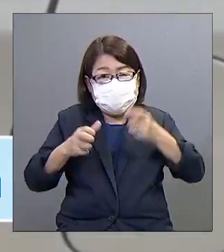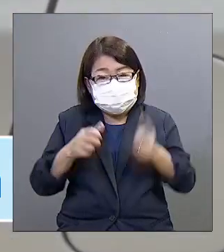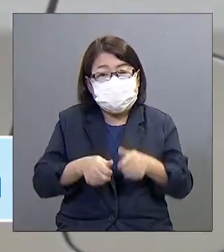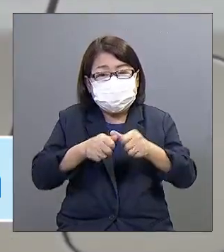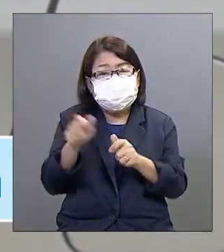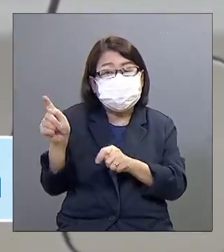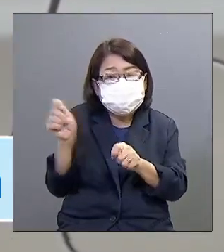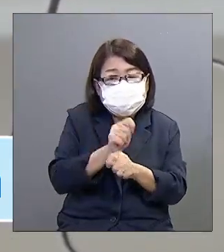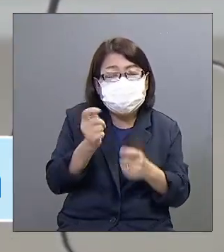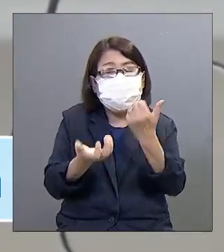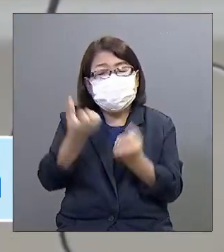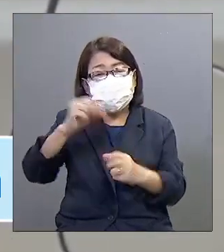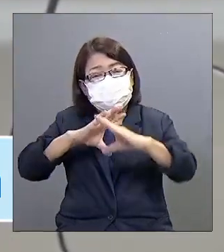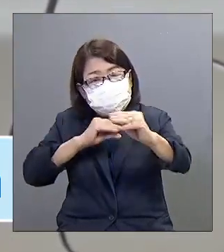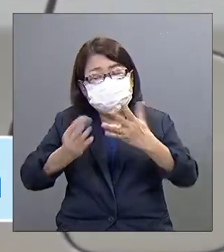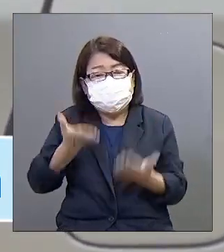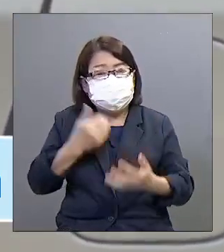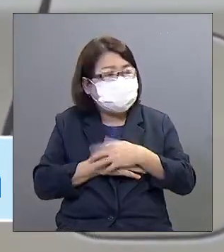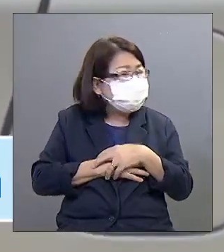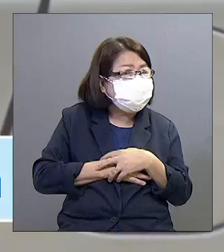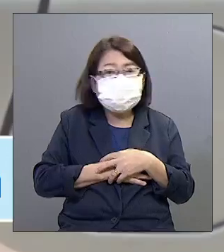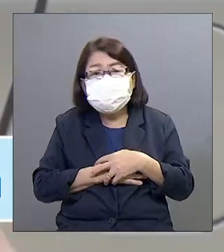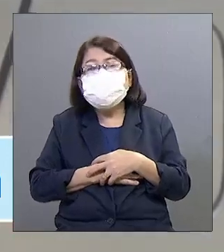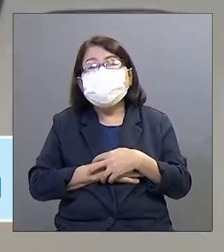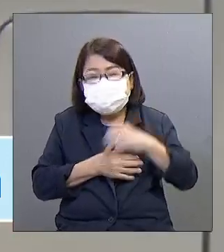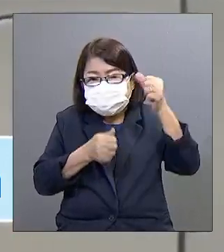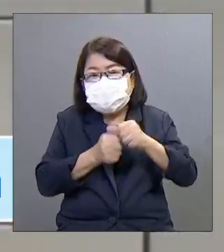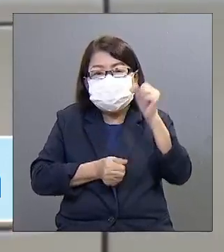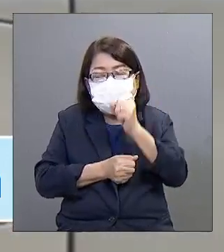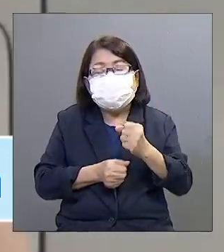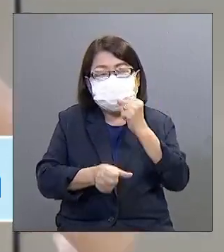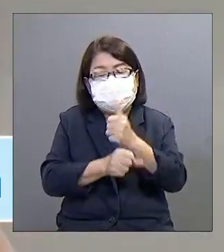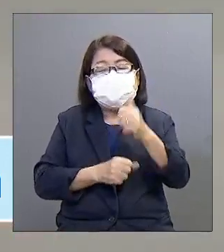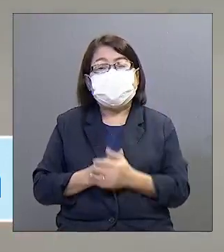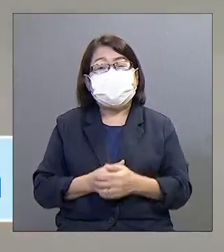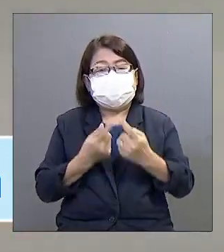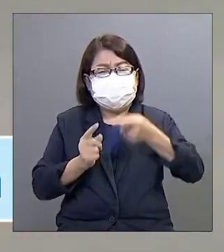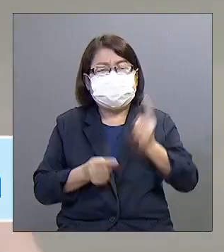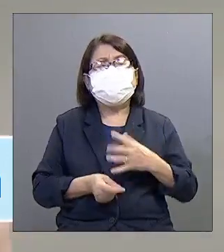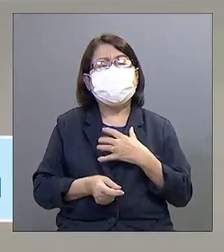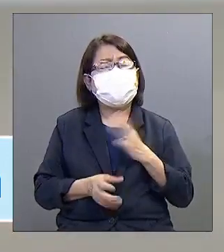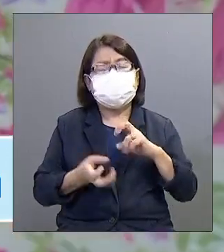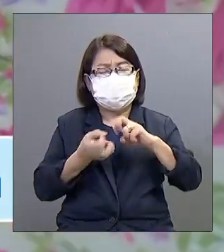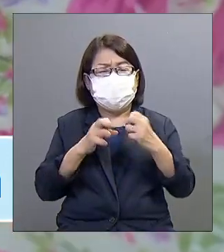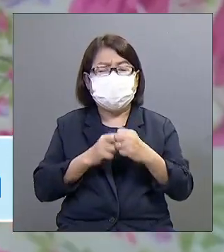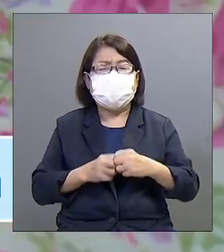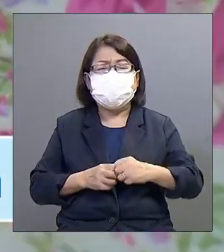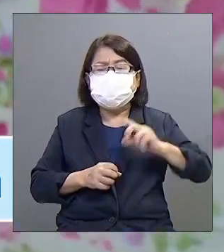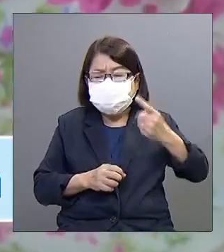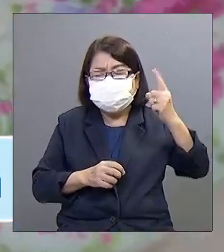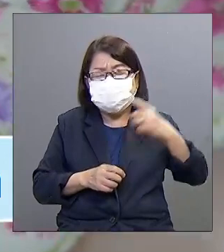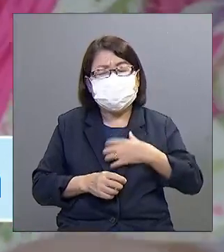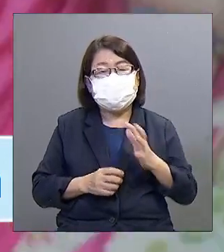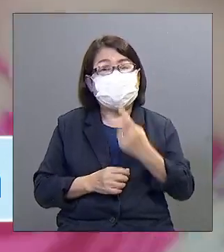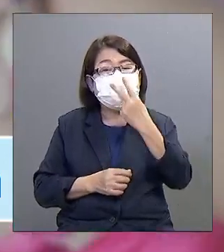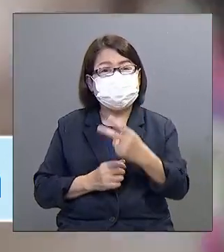เดๆ จะร้เพลข้มาแล้้็สามารถเอาตัวรอดได้แต่ในใจคตวย่งบอกไม่ได้อยากใหมเหตุกณแบบนี้เกิดขึ้นนะคะไปฟงเอ